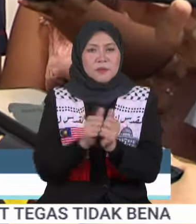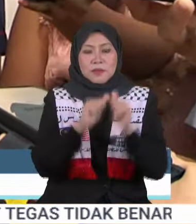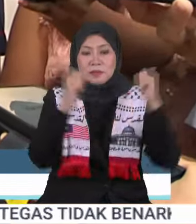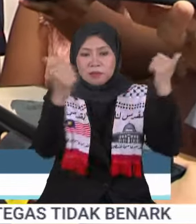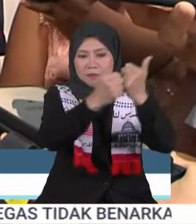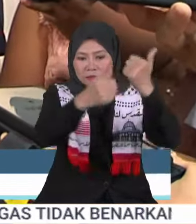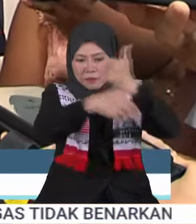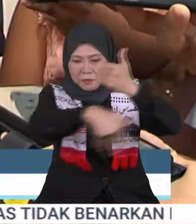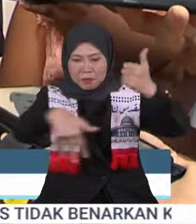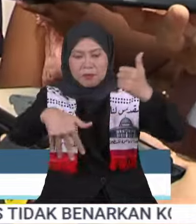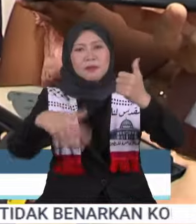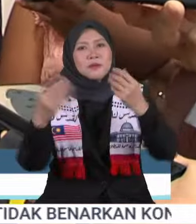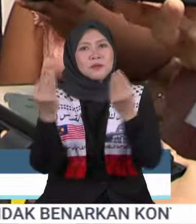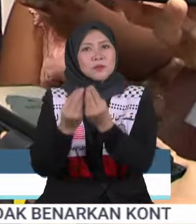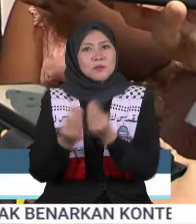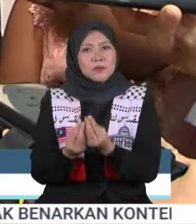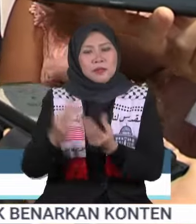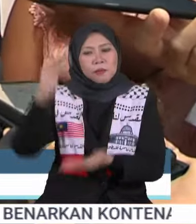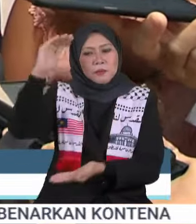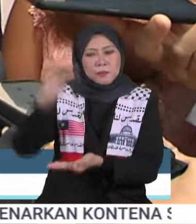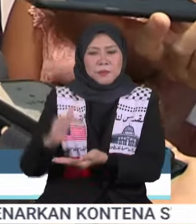agensi dan jumlahnya menjadi